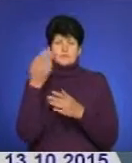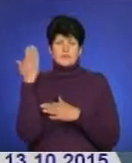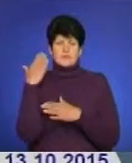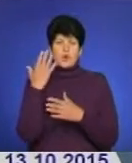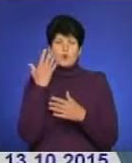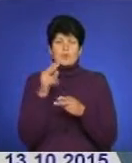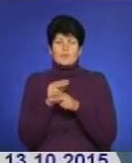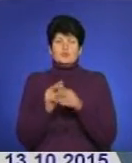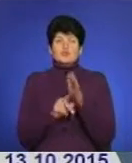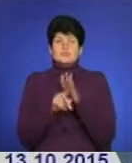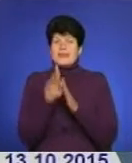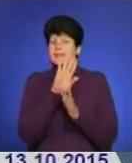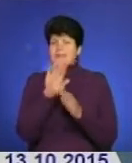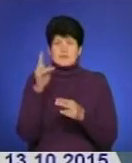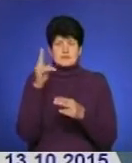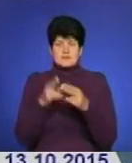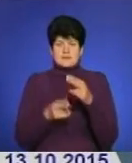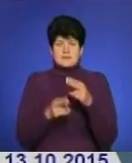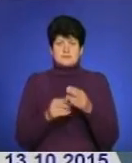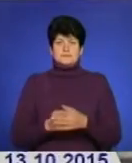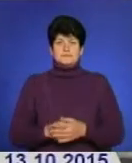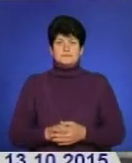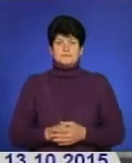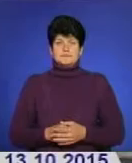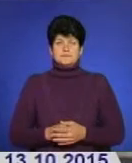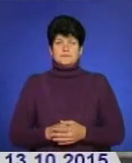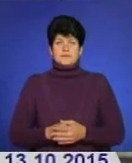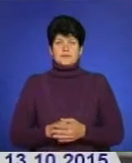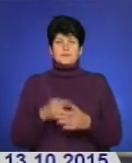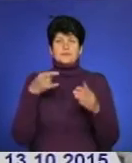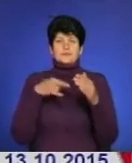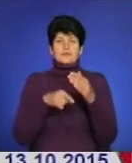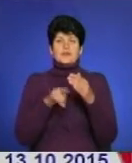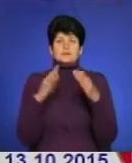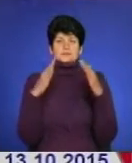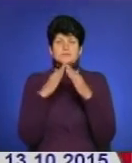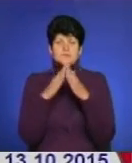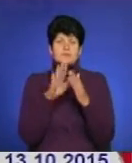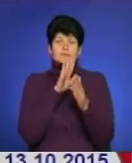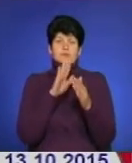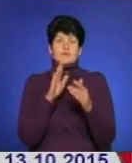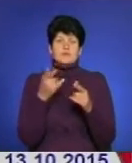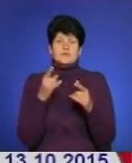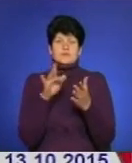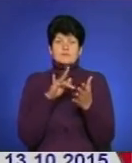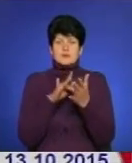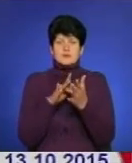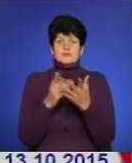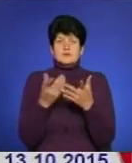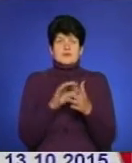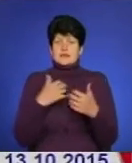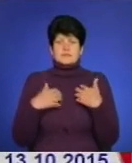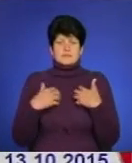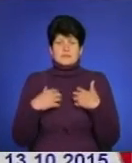не завершили? Про це дивіться у сюжеті. У перинатальному центрі матері і дитини підрядники поки що не поспішають